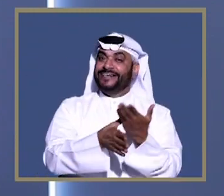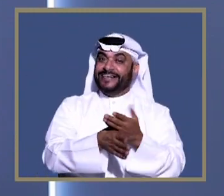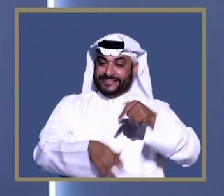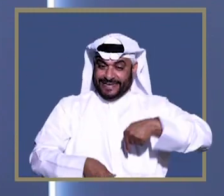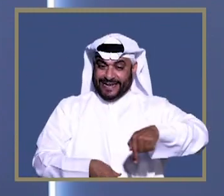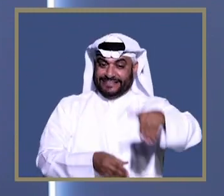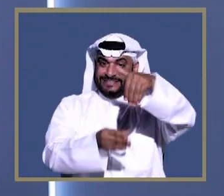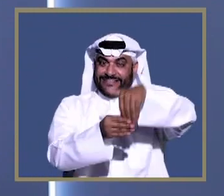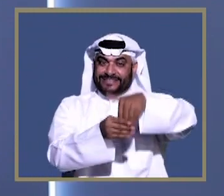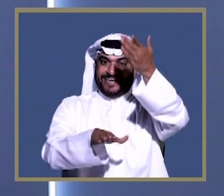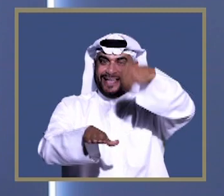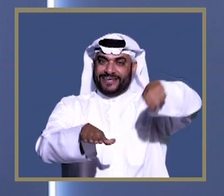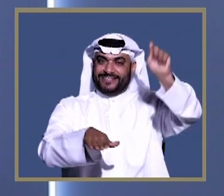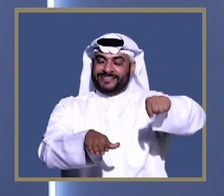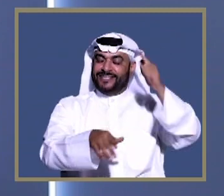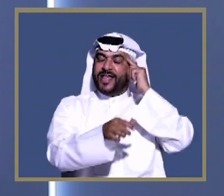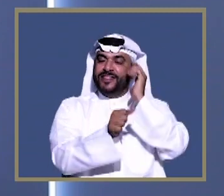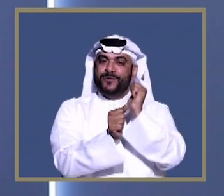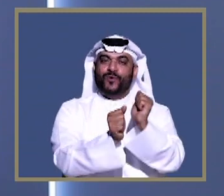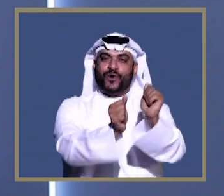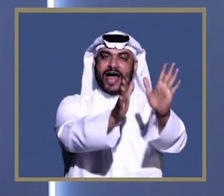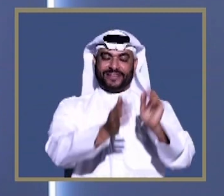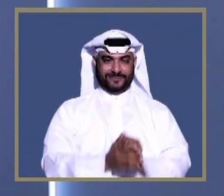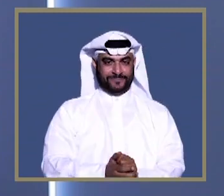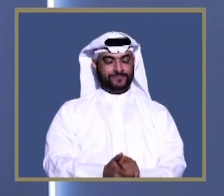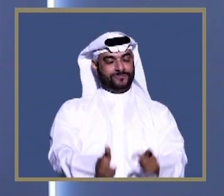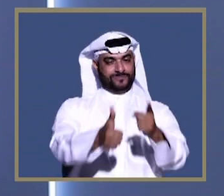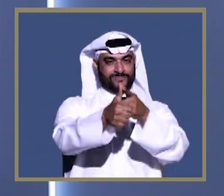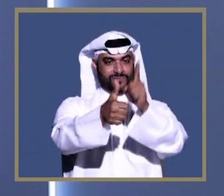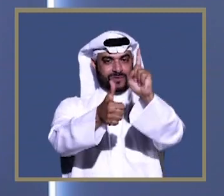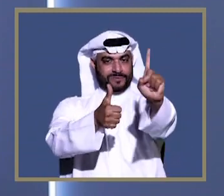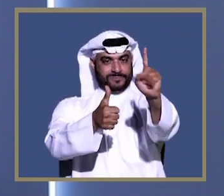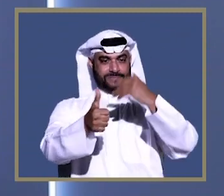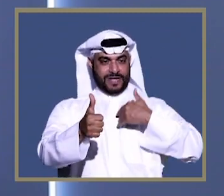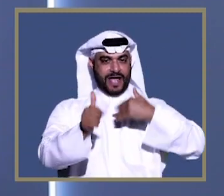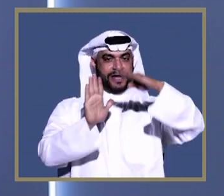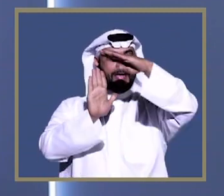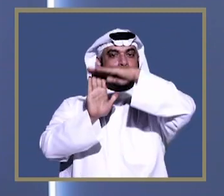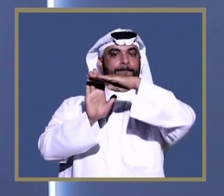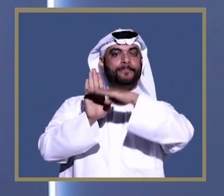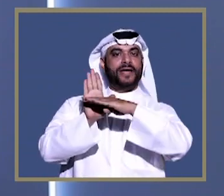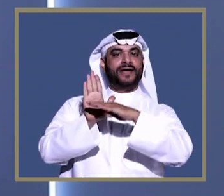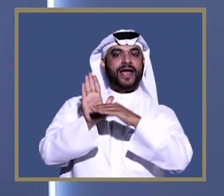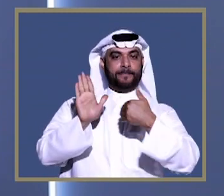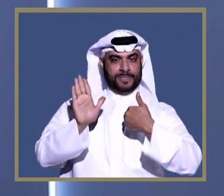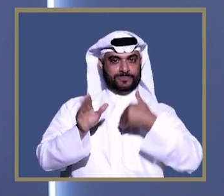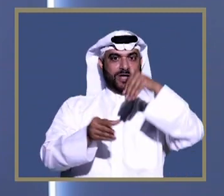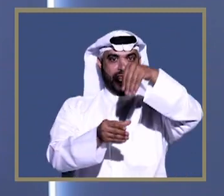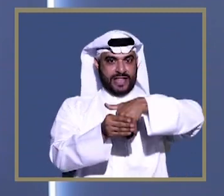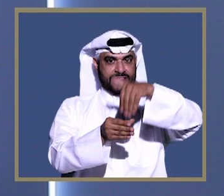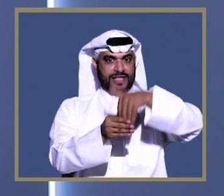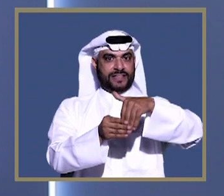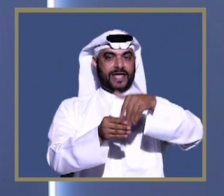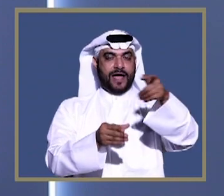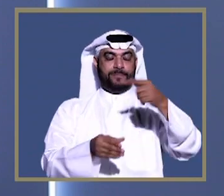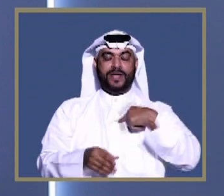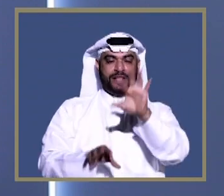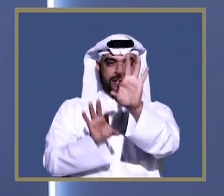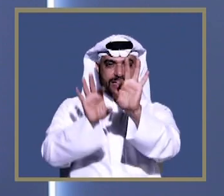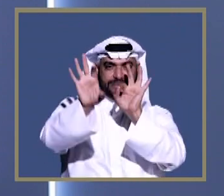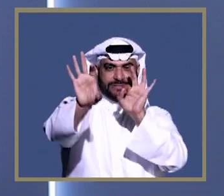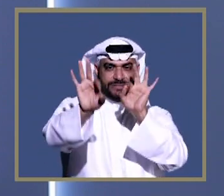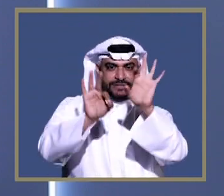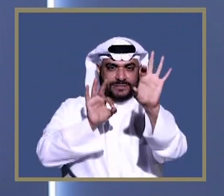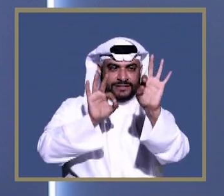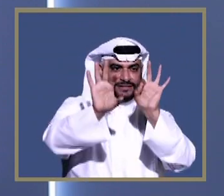تحت مظلة الديمقراطية. أما فيما يخص برنامج الانتخاب إن شاء الله، فاقتطفت منه